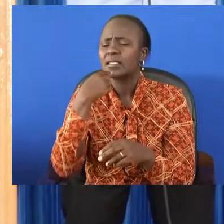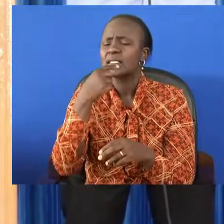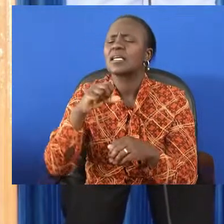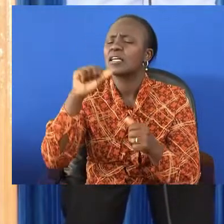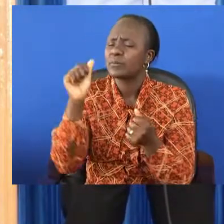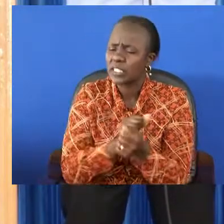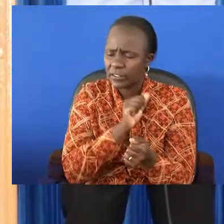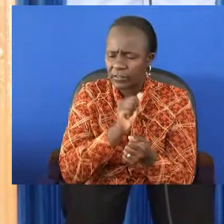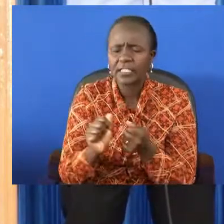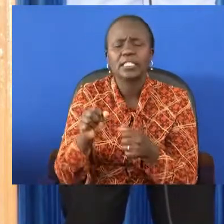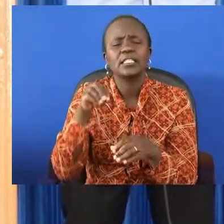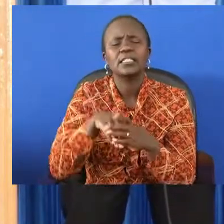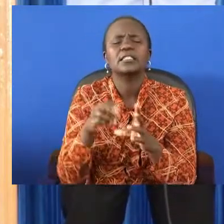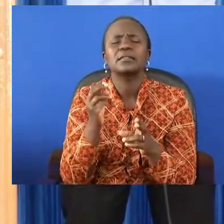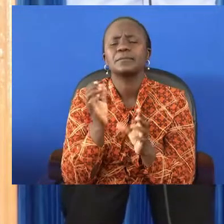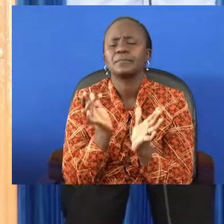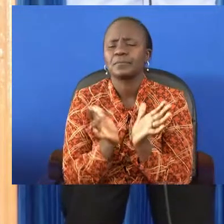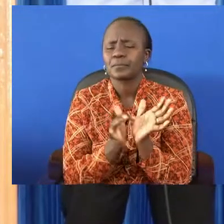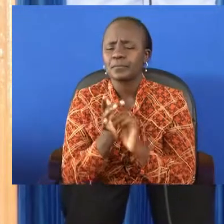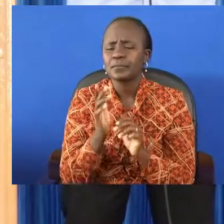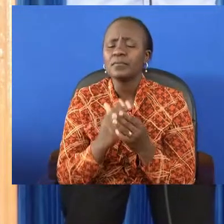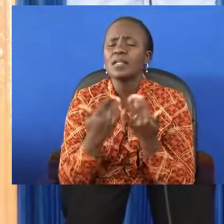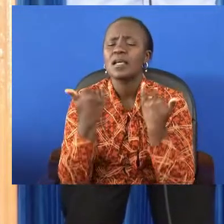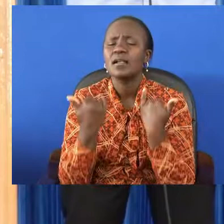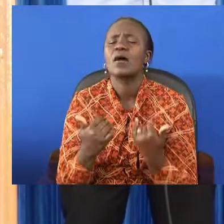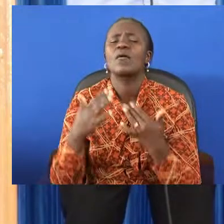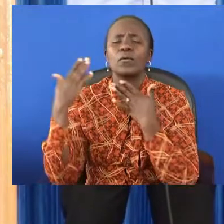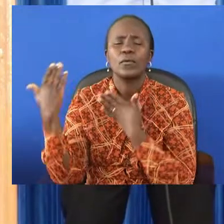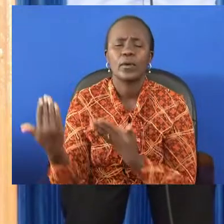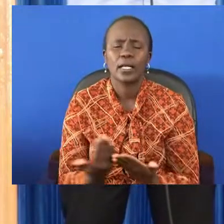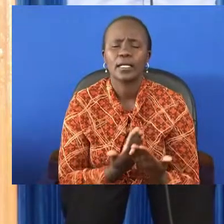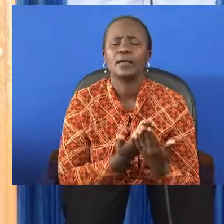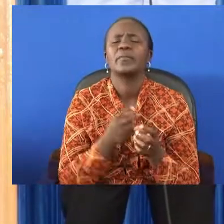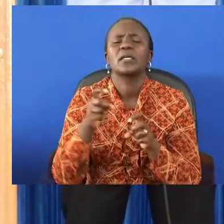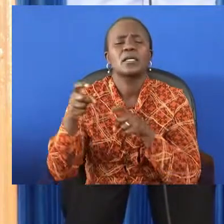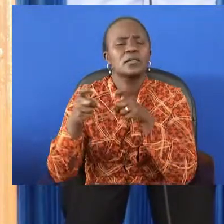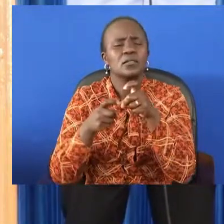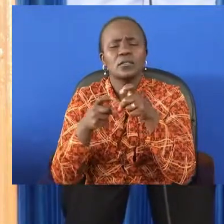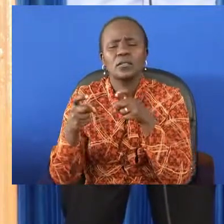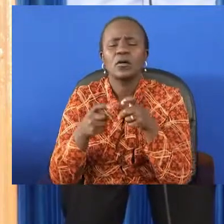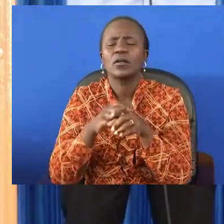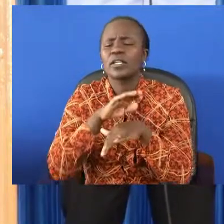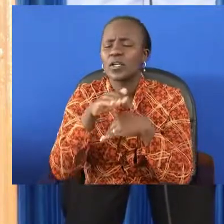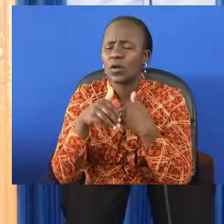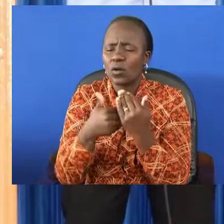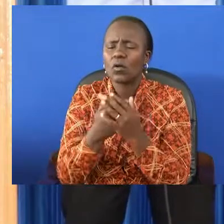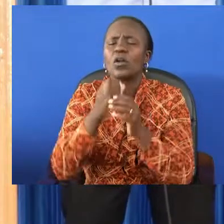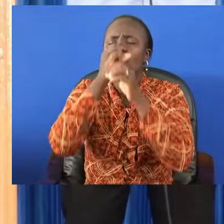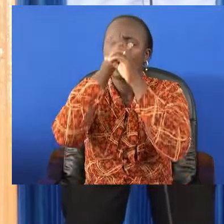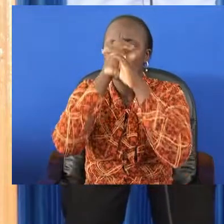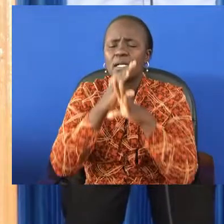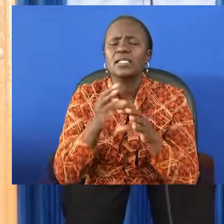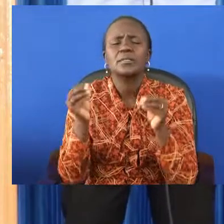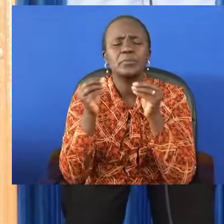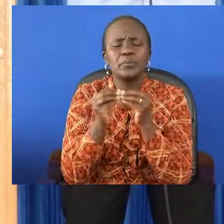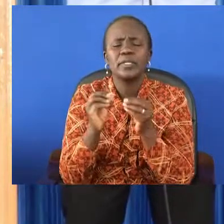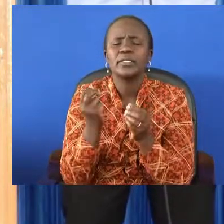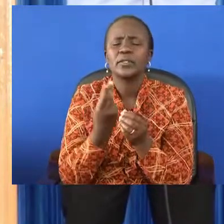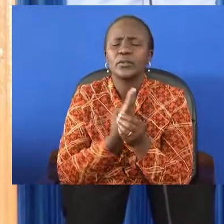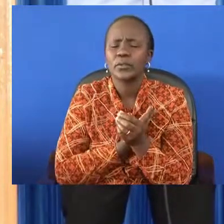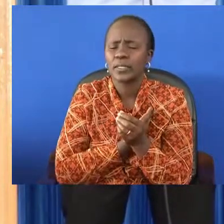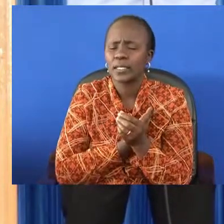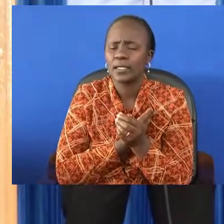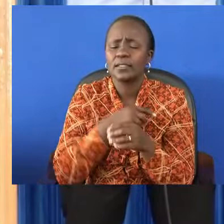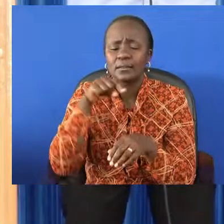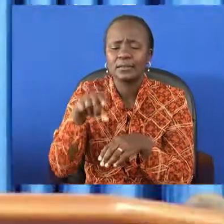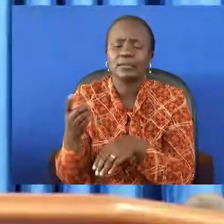kwamba imeshindwa, na kwa sasa Jehova tunakualika uchukue mamlaka na usukani na ukatubariki, ukakutane na mahitaji yetu